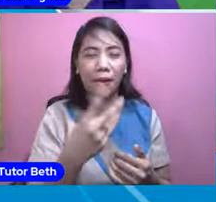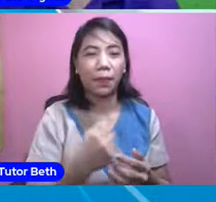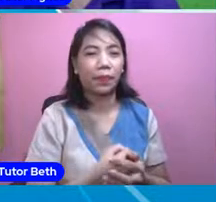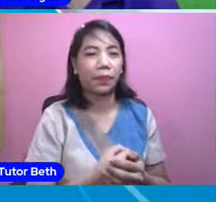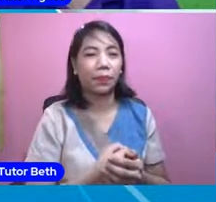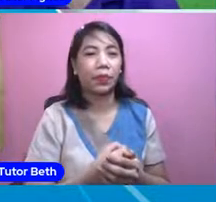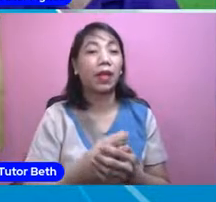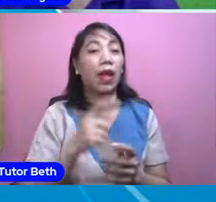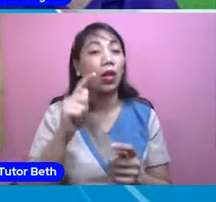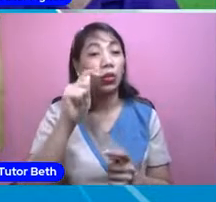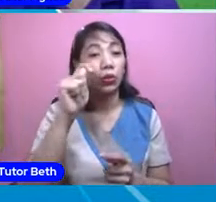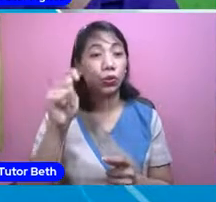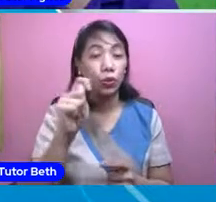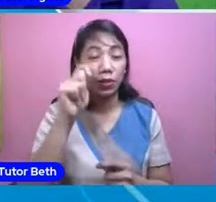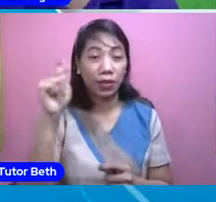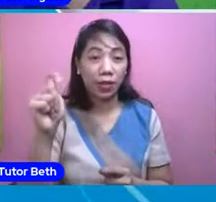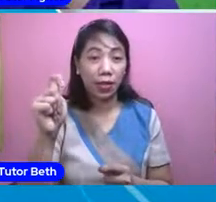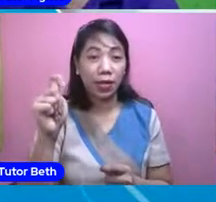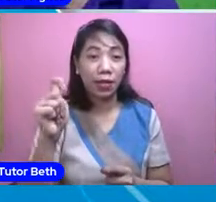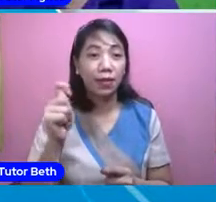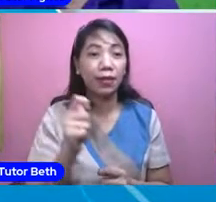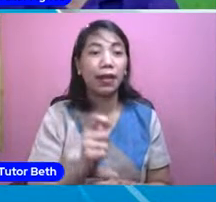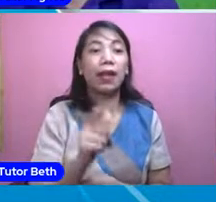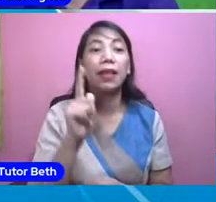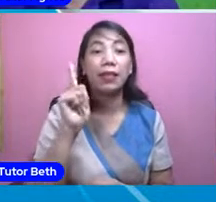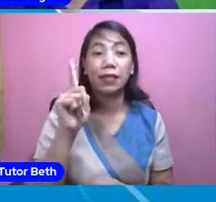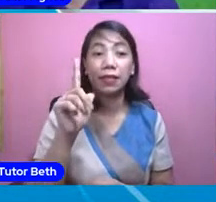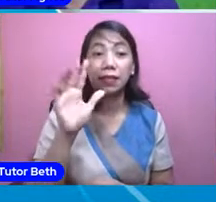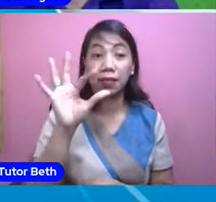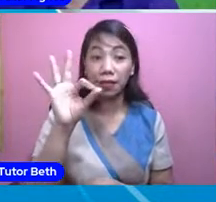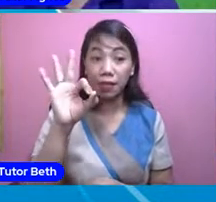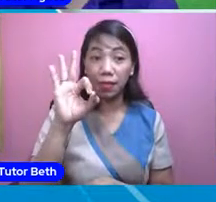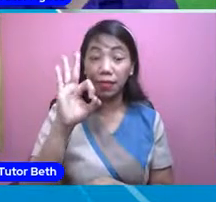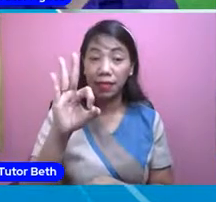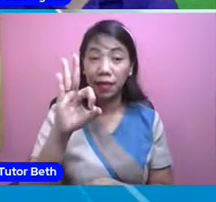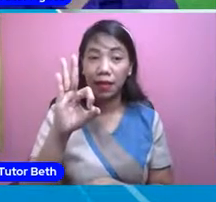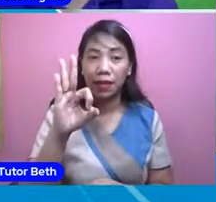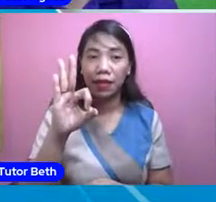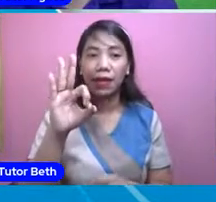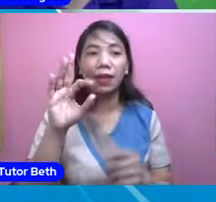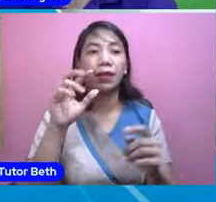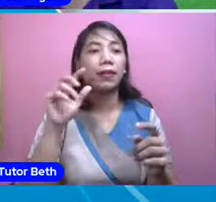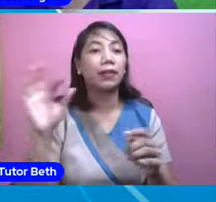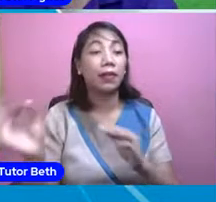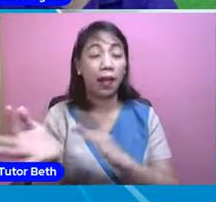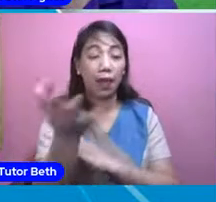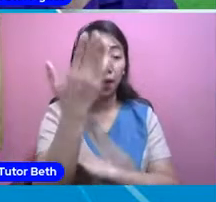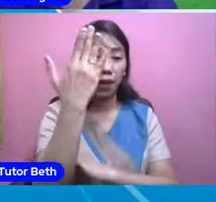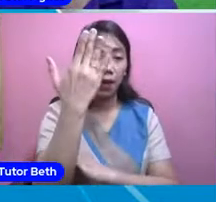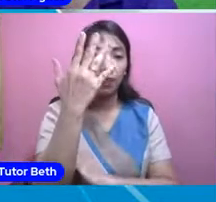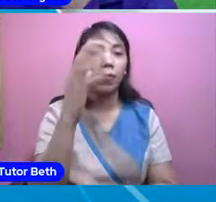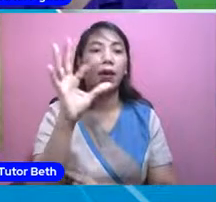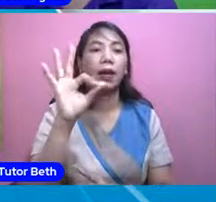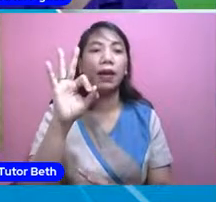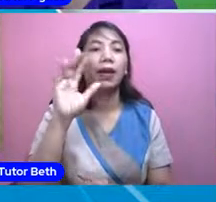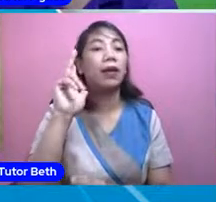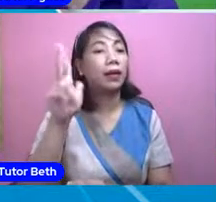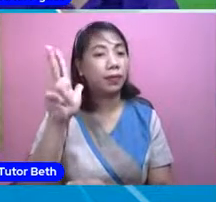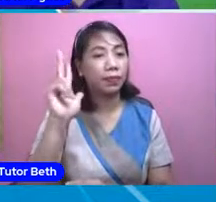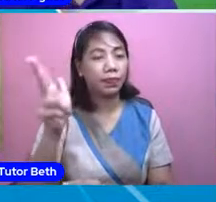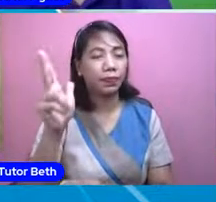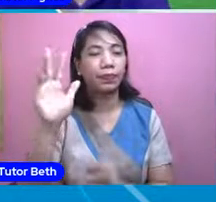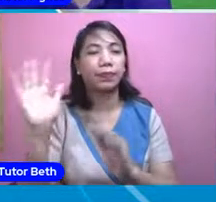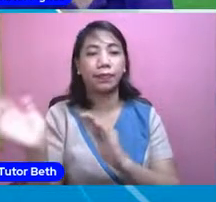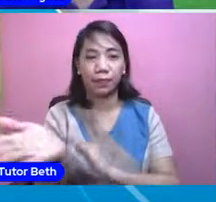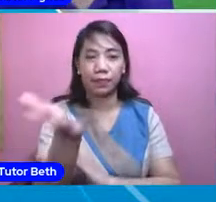Martes sa ganap na alas 9 o'clock hanggang 9.30